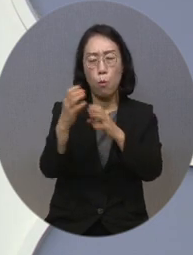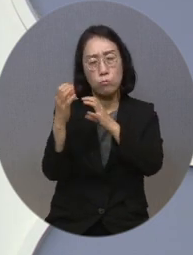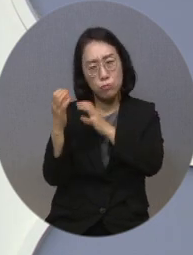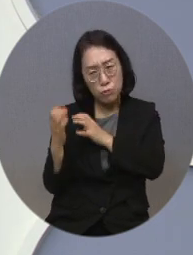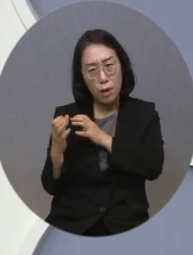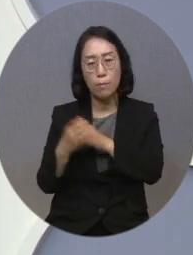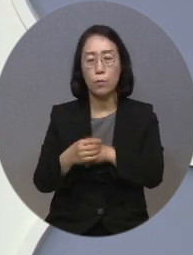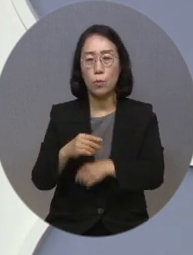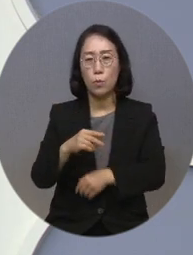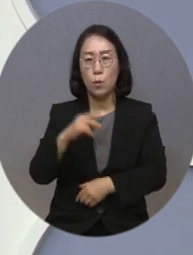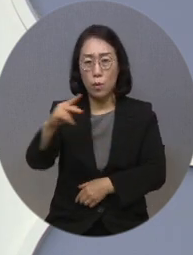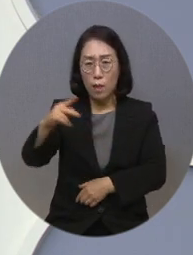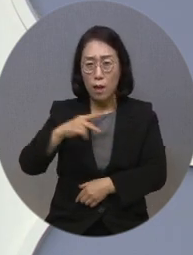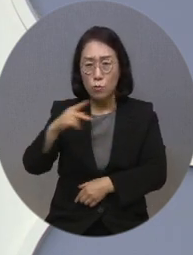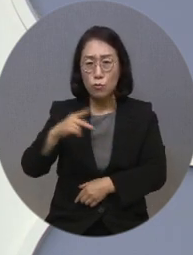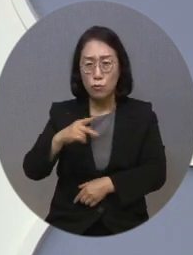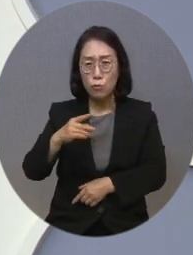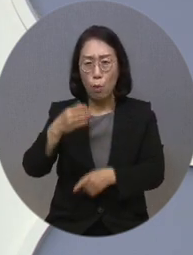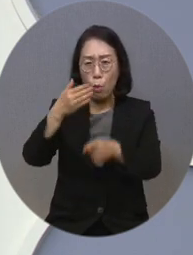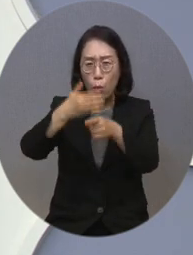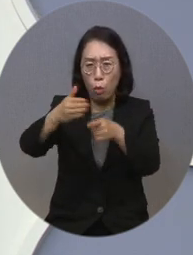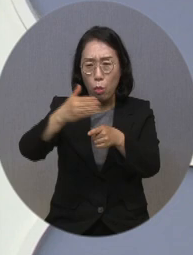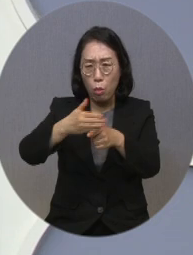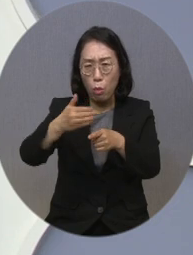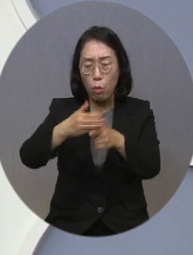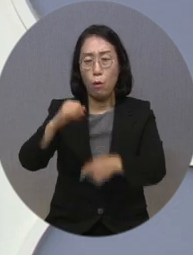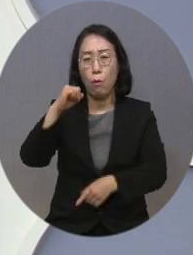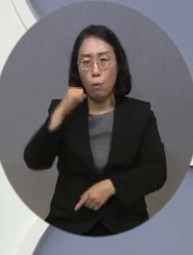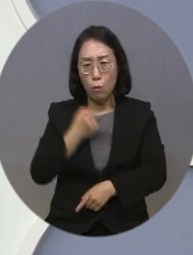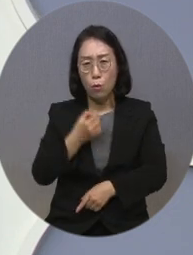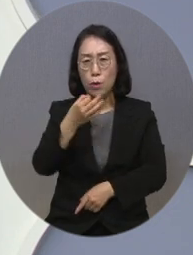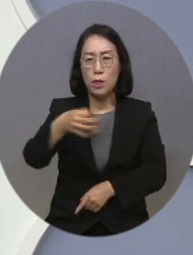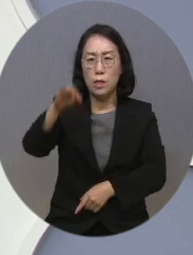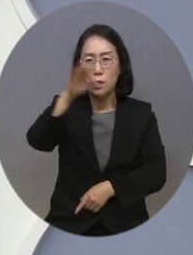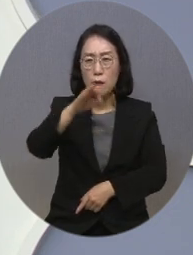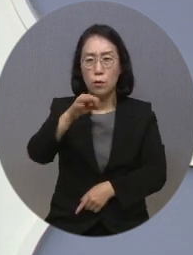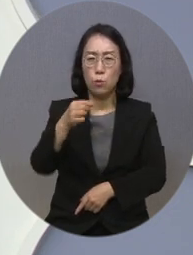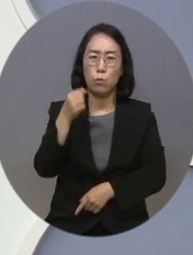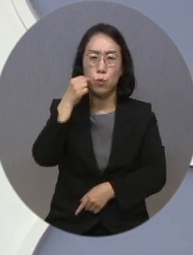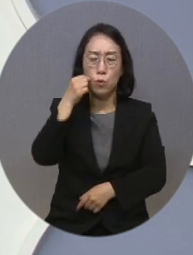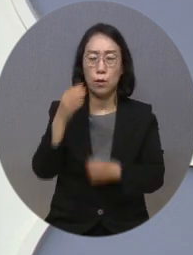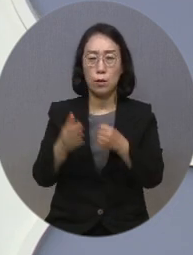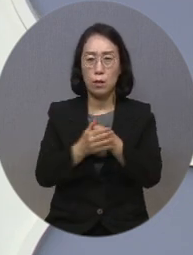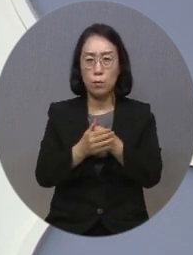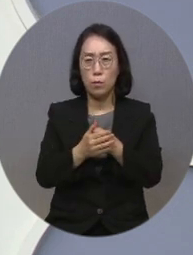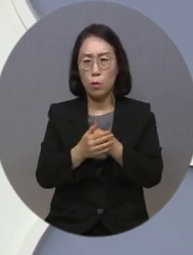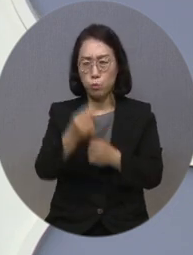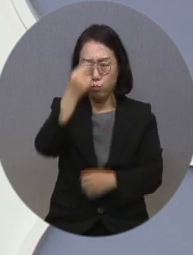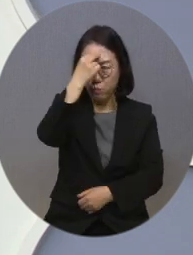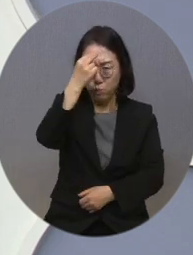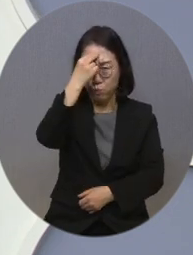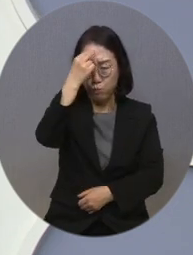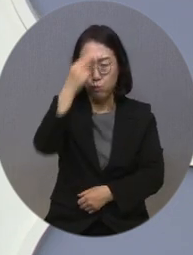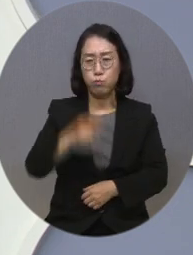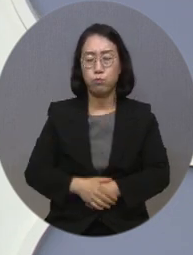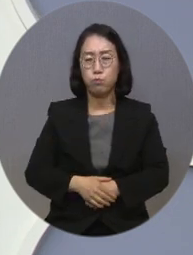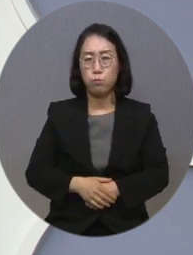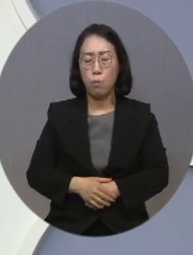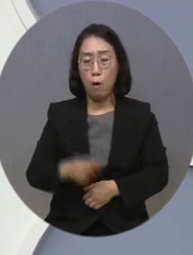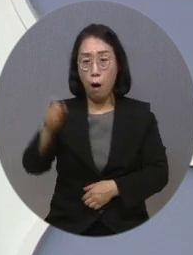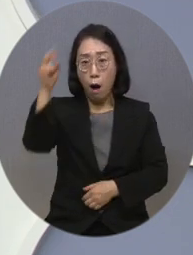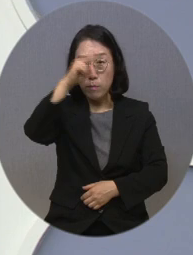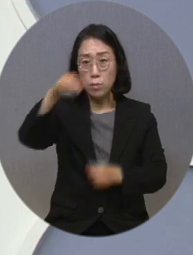대출 돈에 이자도 못 내서 정말 전전긍긍하고 또 이것이 한꺼번에